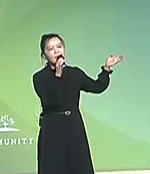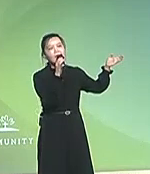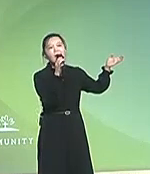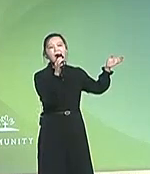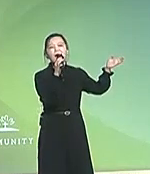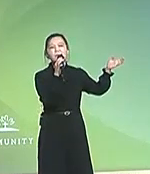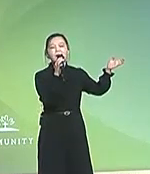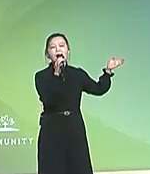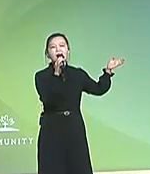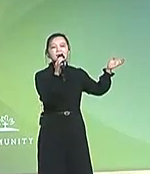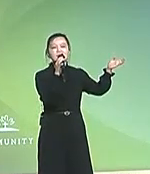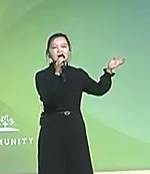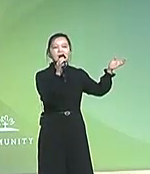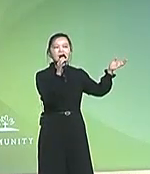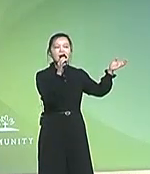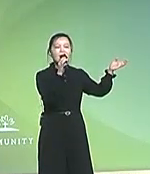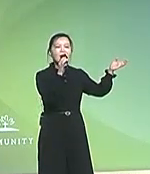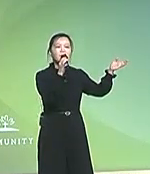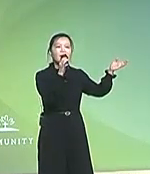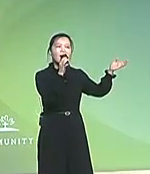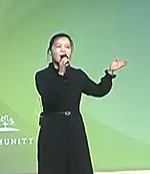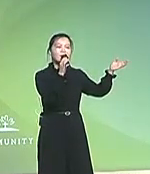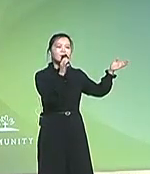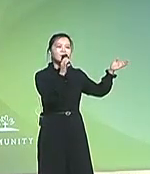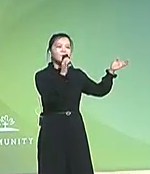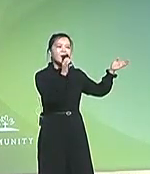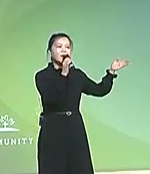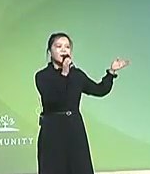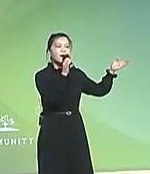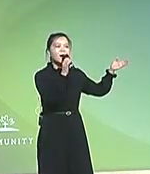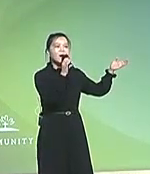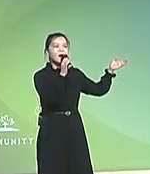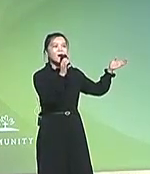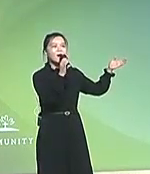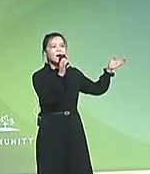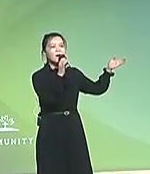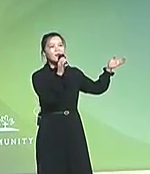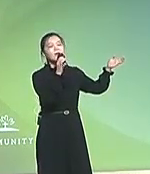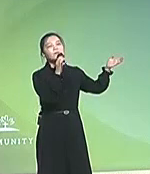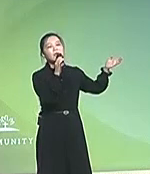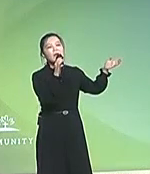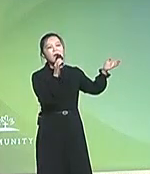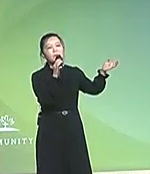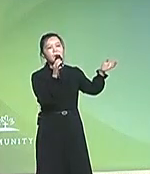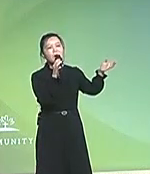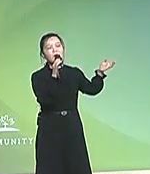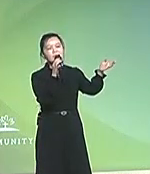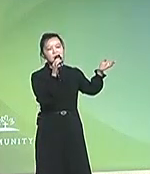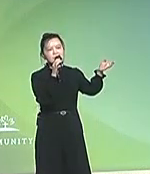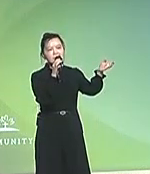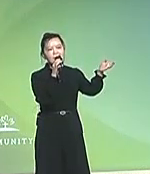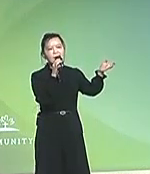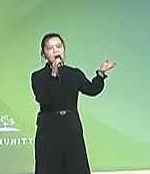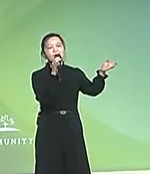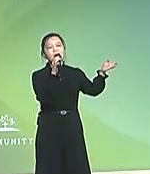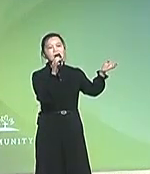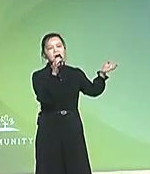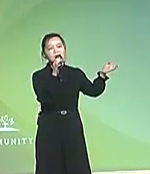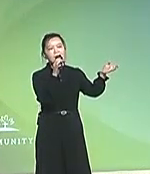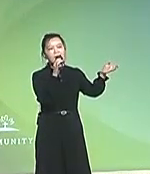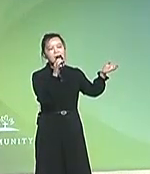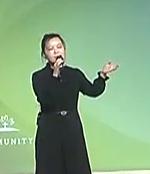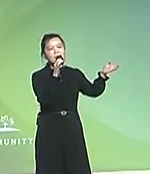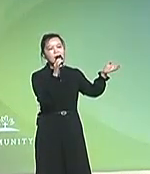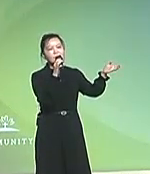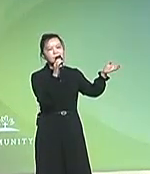온몸이 아버지의 마음 알아 내 모든 삶